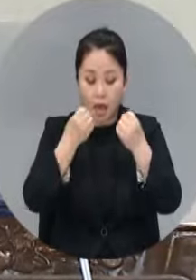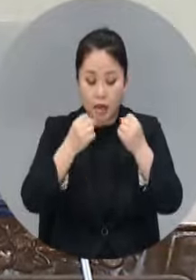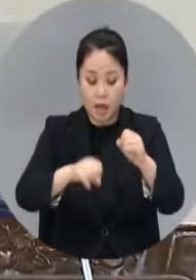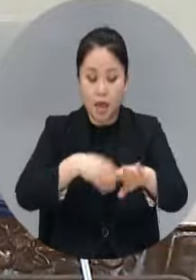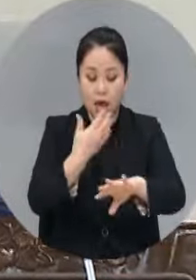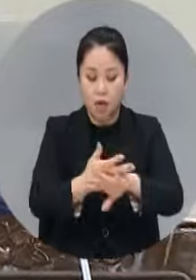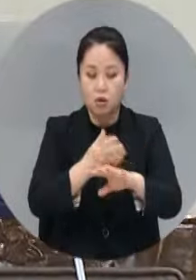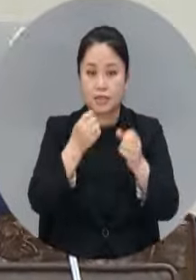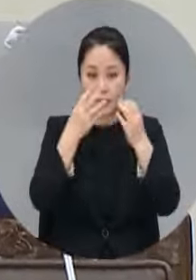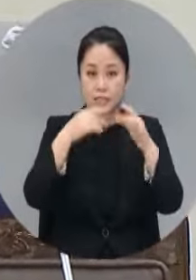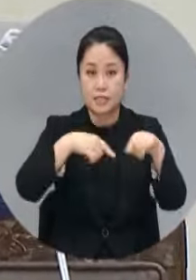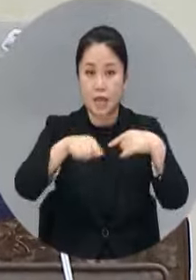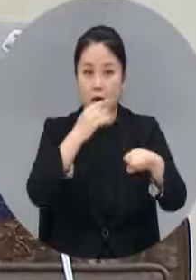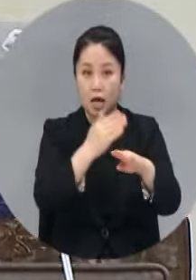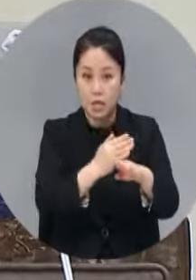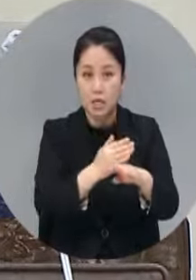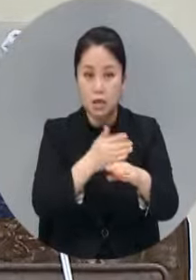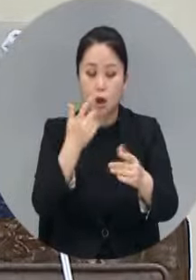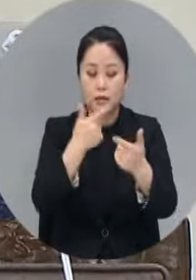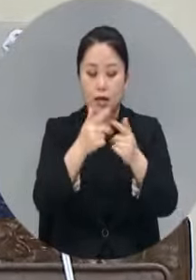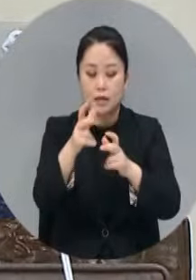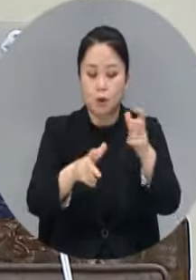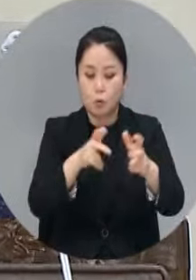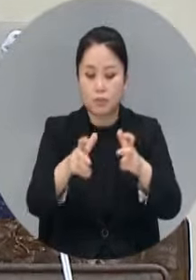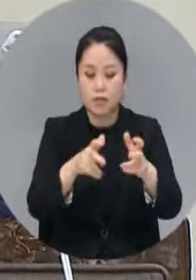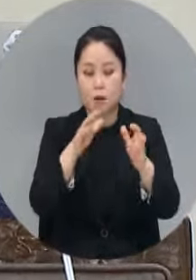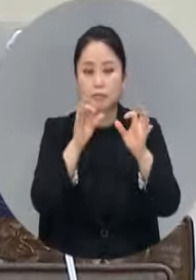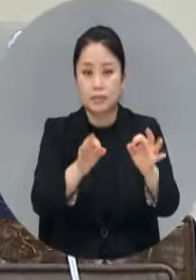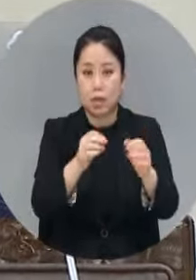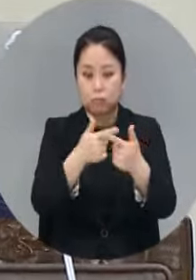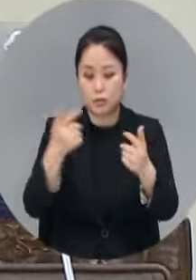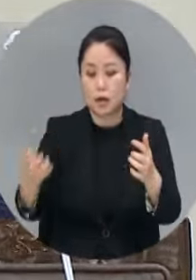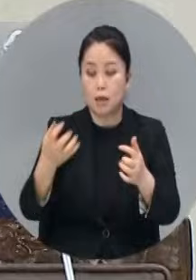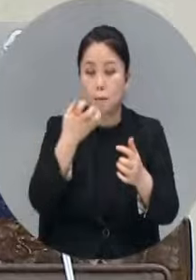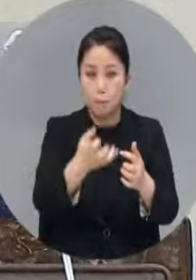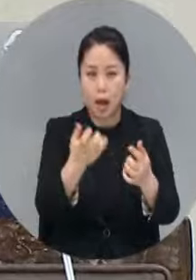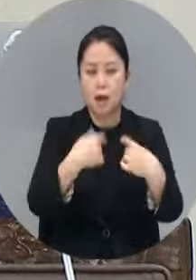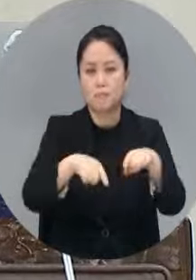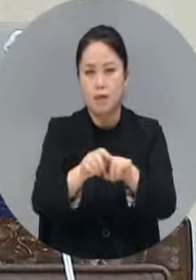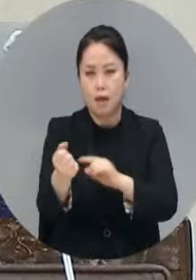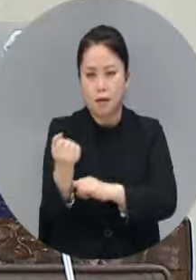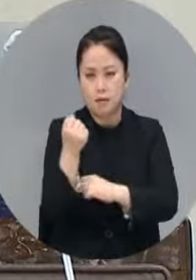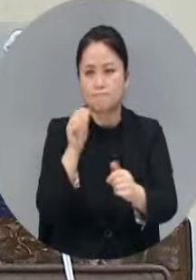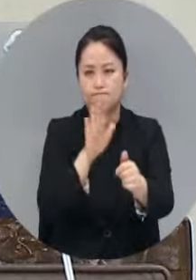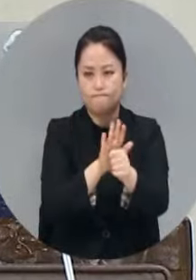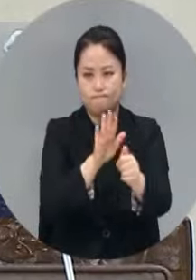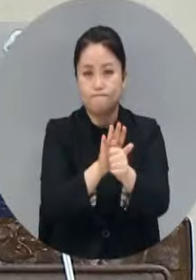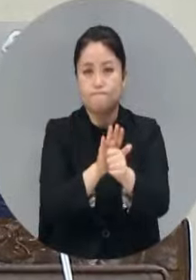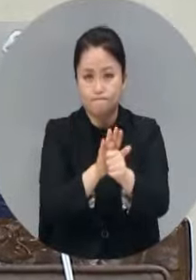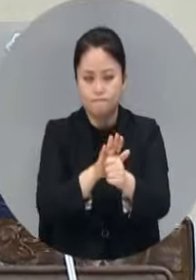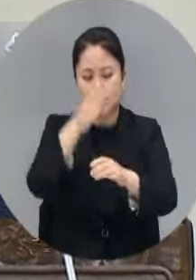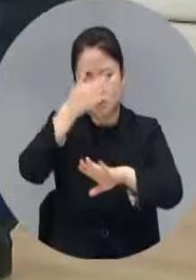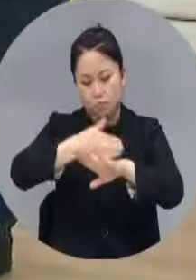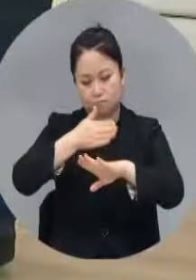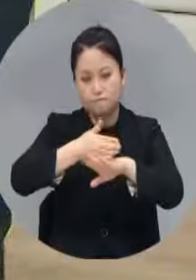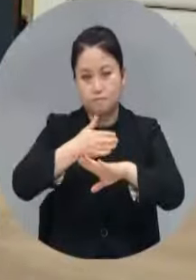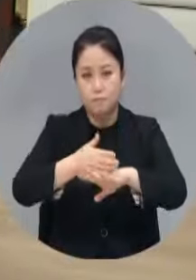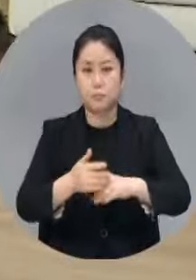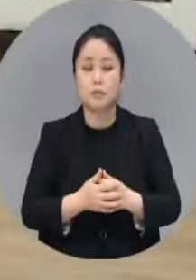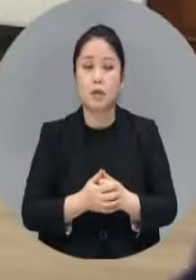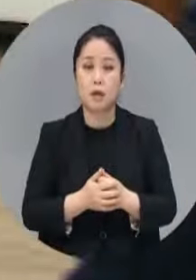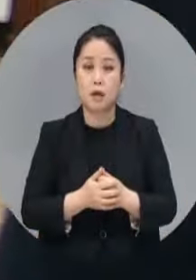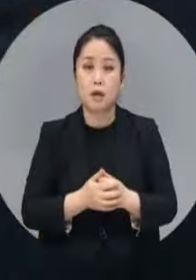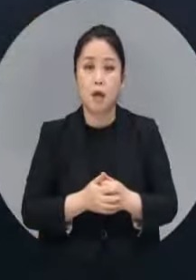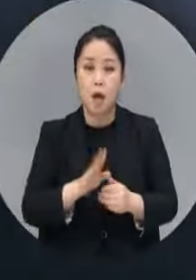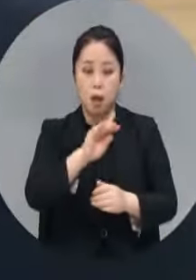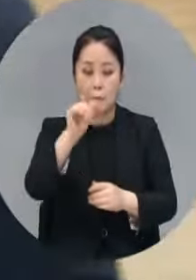우리 그 부산을 축으로 남북경제권을 비롯한 국가운영 발전에 힘을 보탤 수 있는데 같이 함께 해주시면 진심 고맙겠습니다.